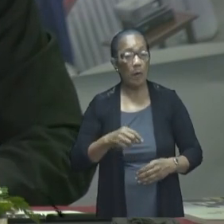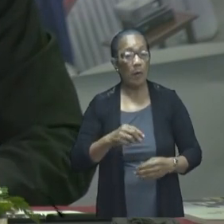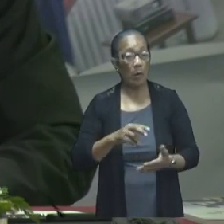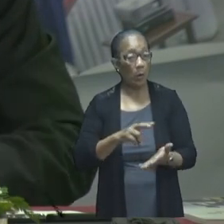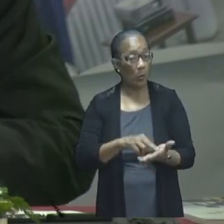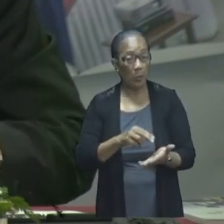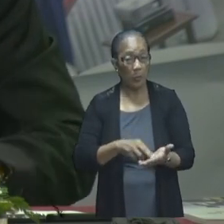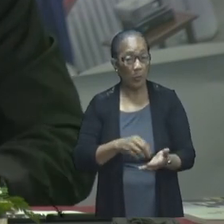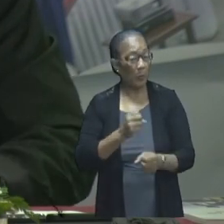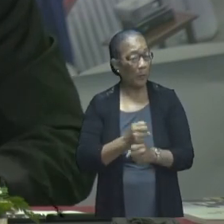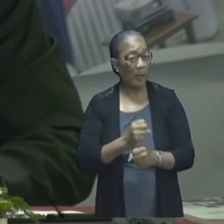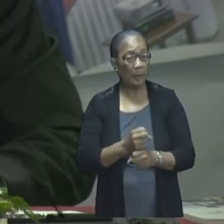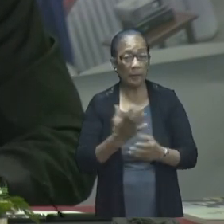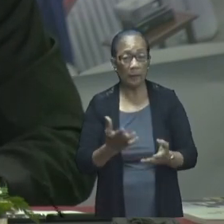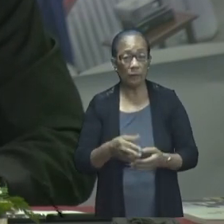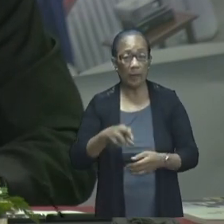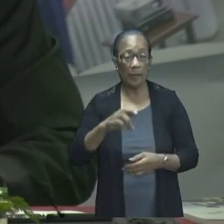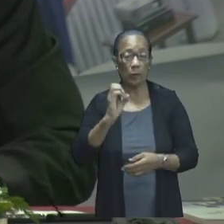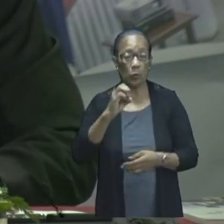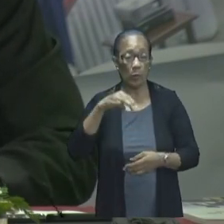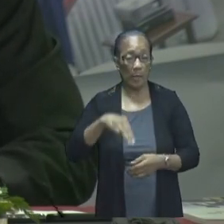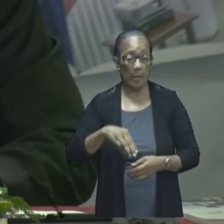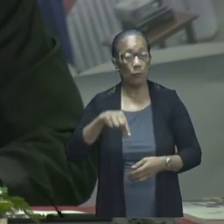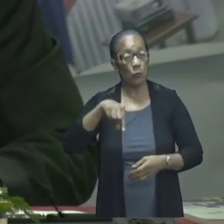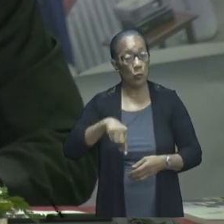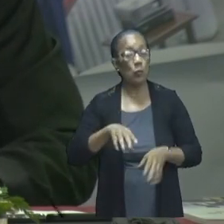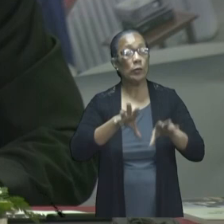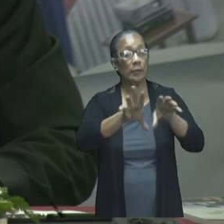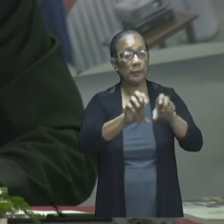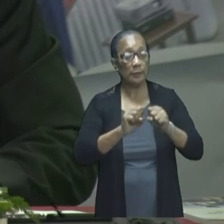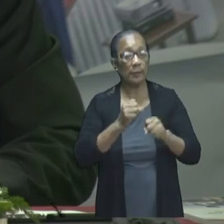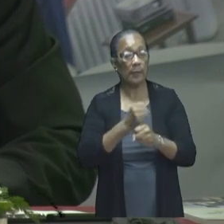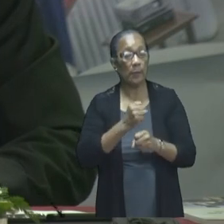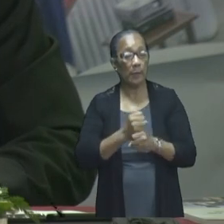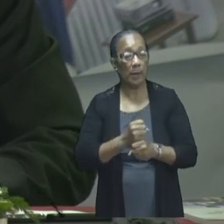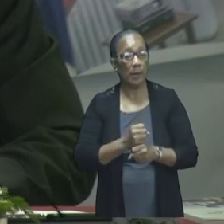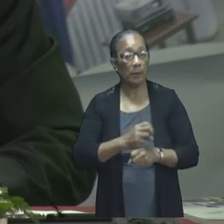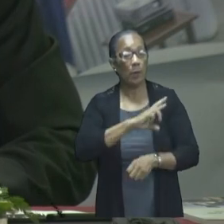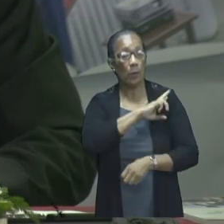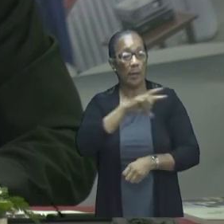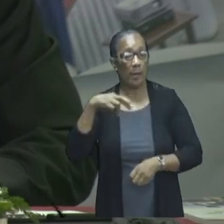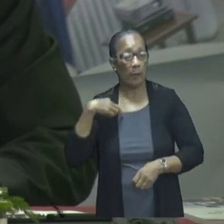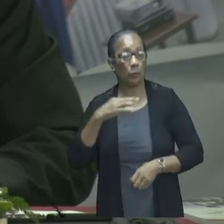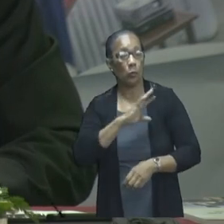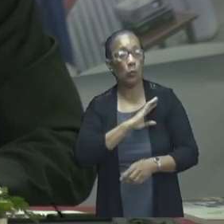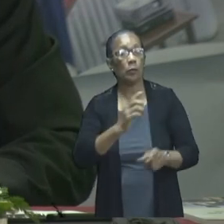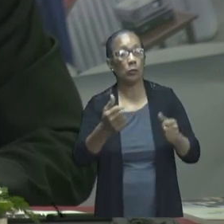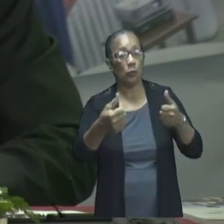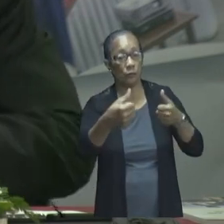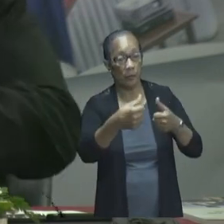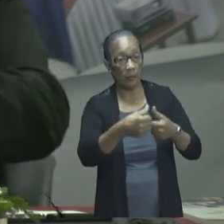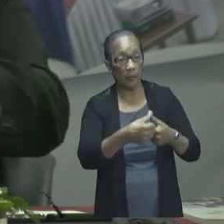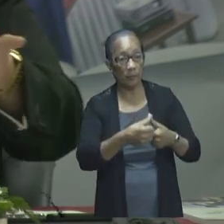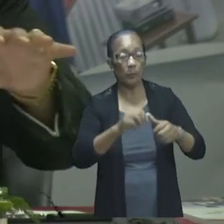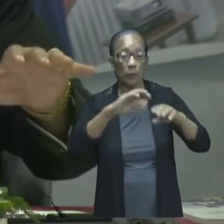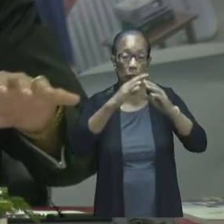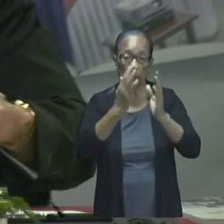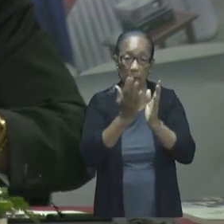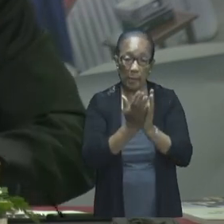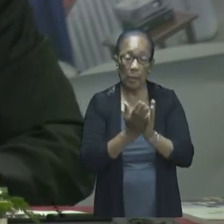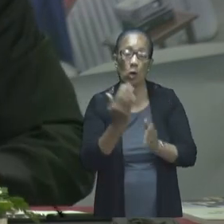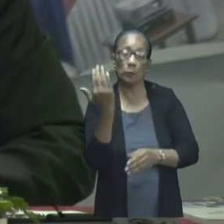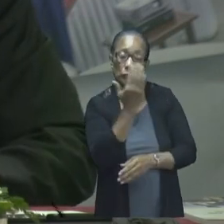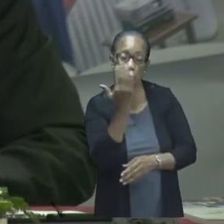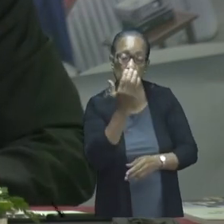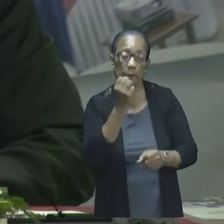uit ro hem zijn naar initiatieven ontplooid waar we een overeenkomst met totaal en er dus om de studie te verrichten voor